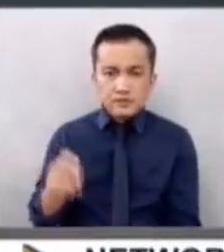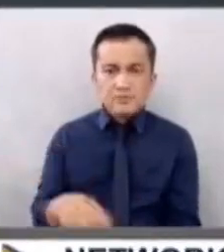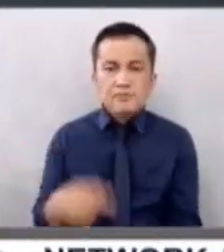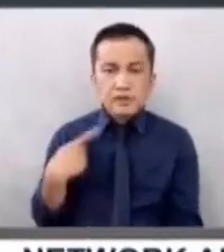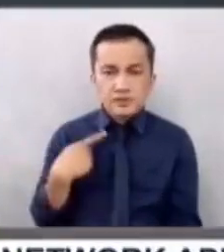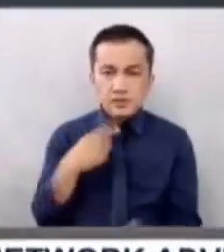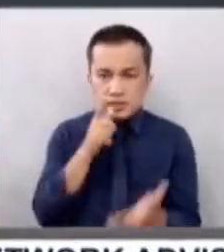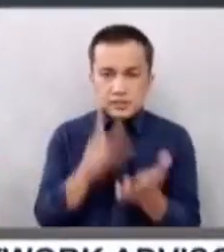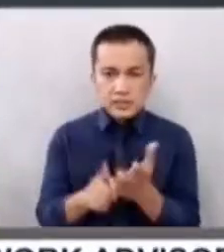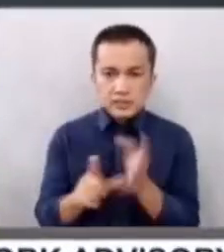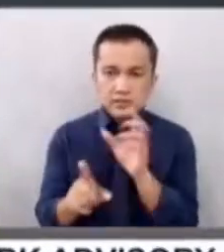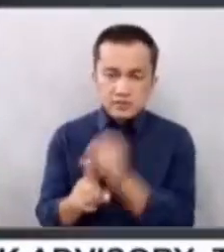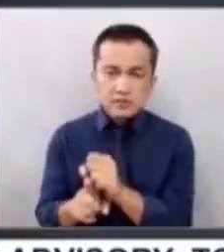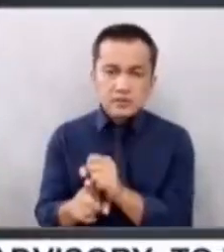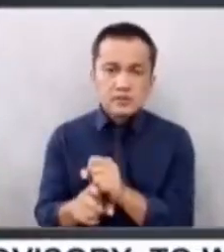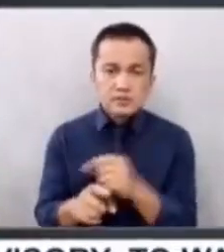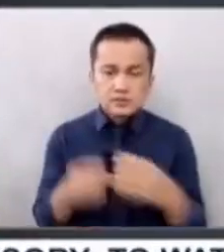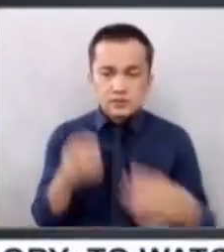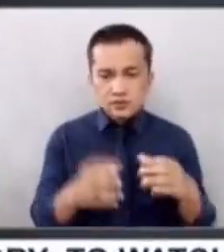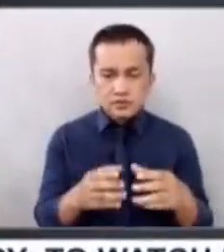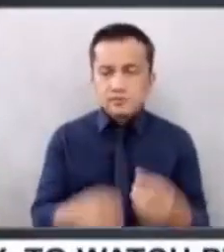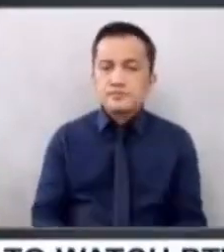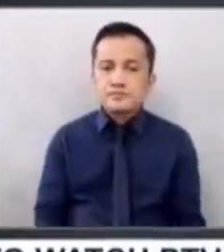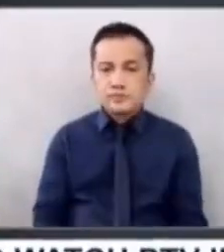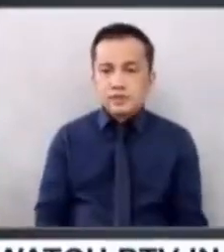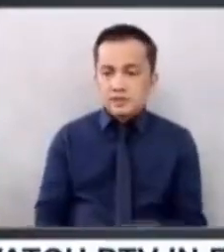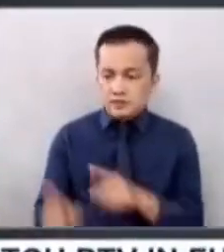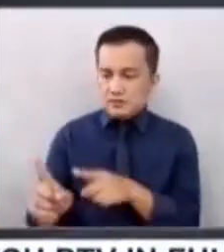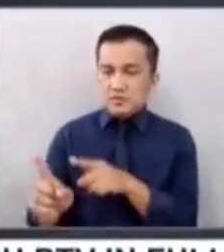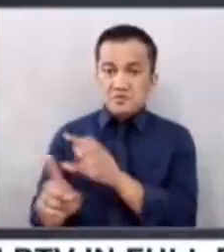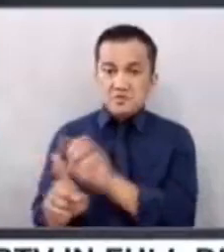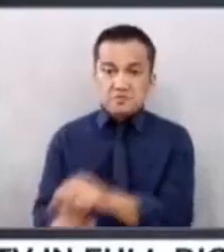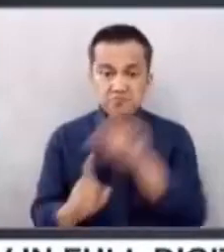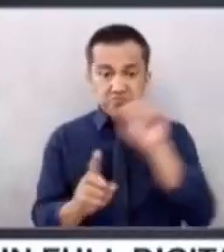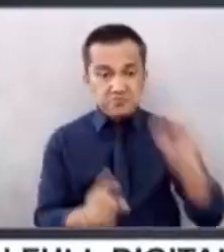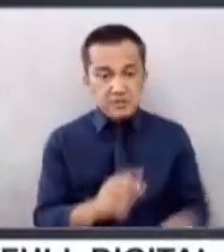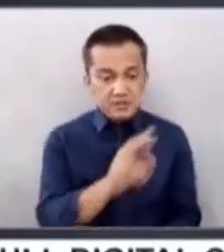arrest na inisyu ng korte. Nakakulong na ang suspect sa Navotas PNP